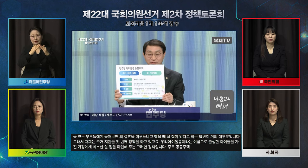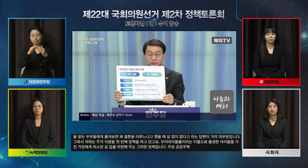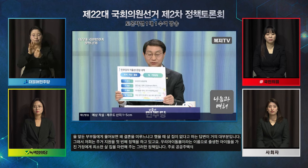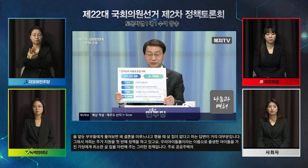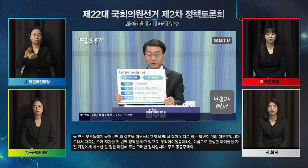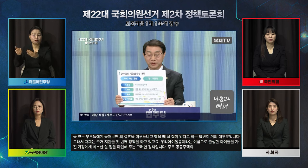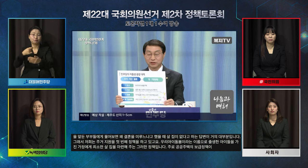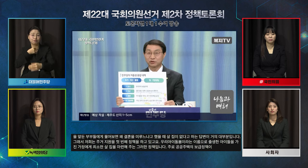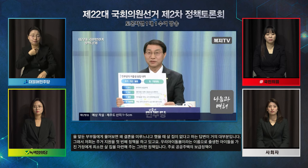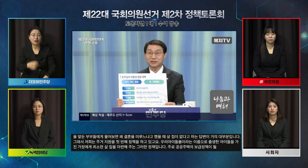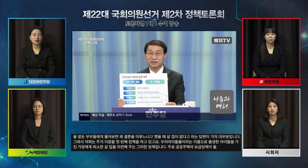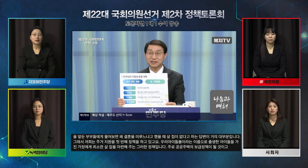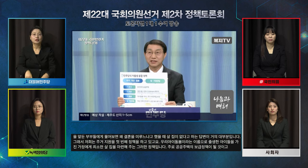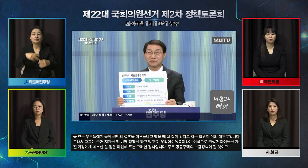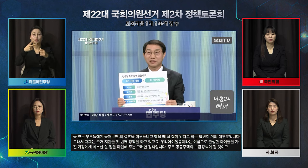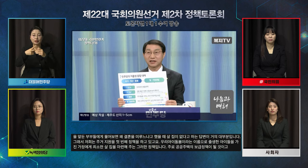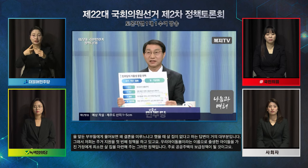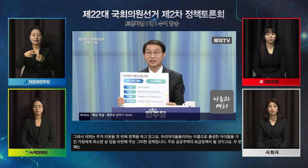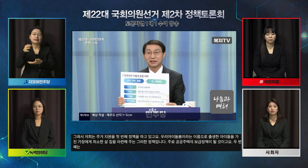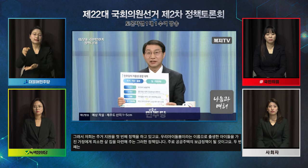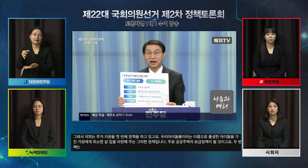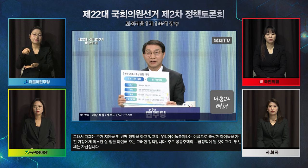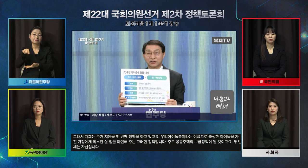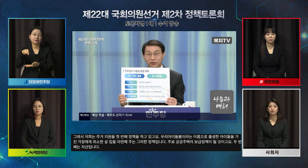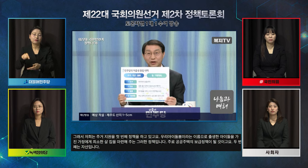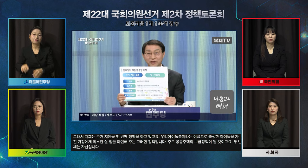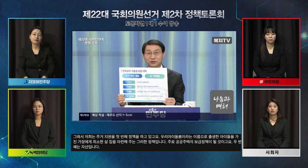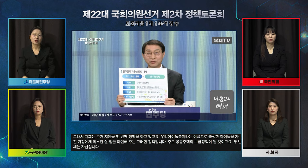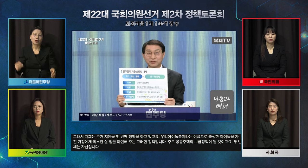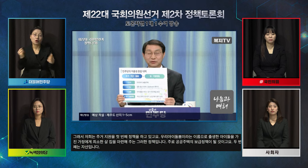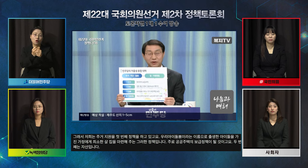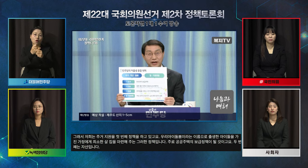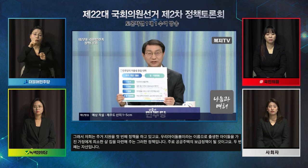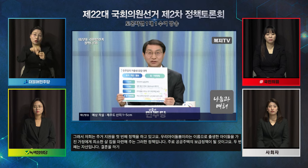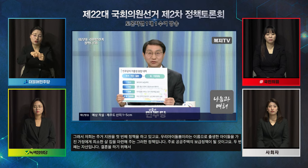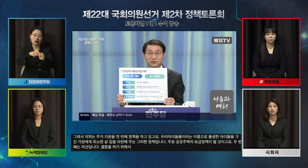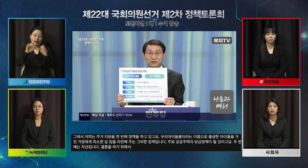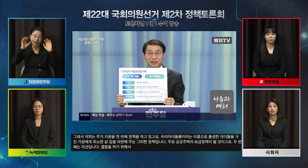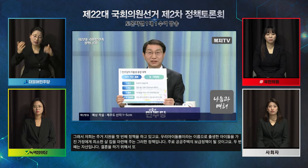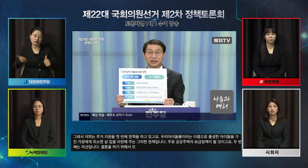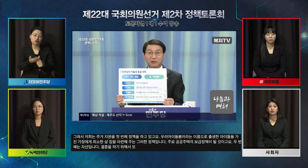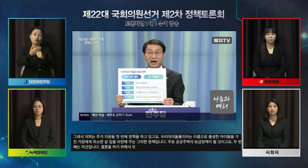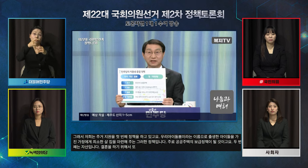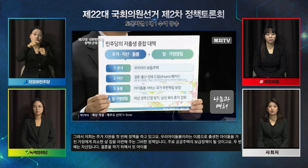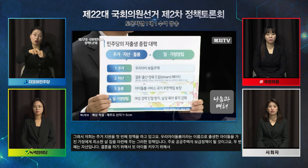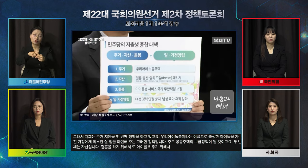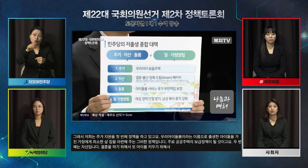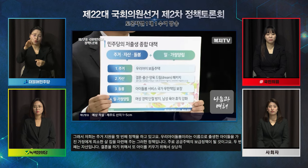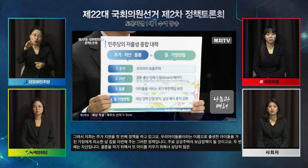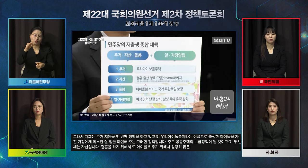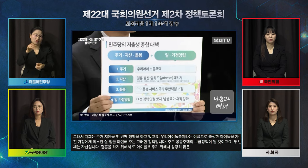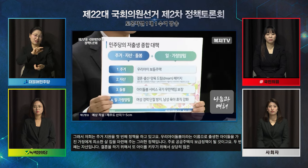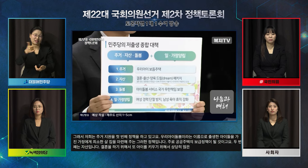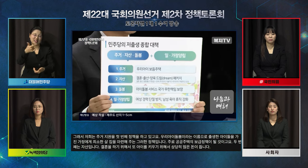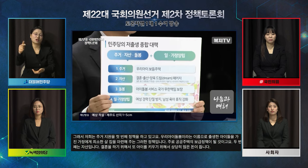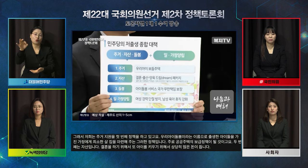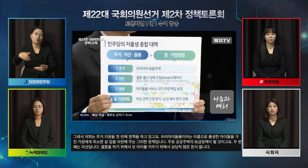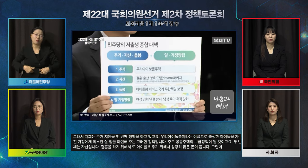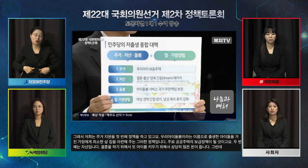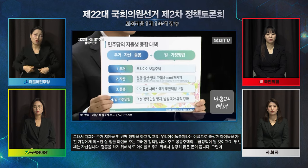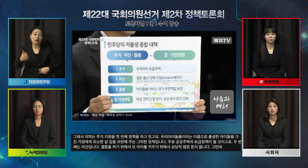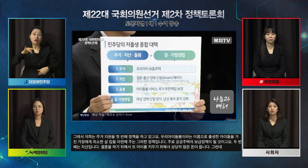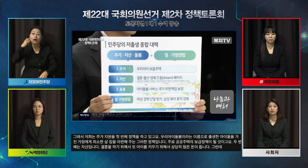정책이 될 것이고요. 두 번째는 자산입니다. 결혼하기 위해서 또 아이를 키우기 위해서 상당히 많은 돈이 듭니다. 그런데